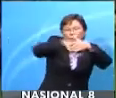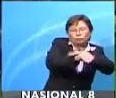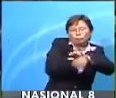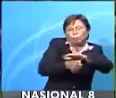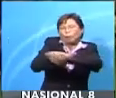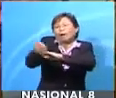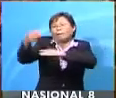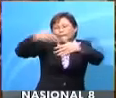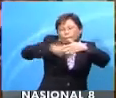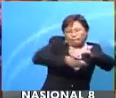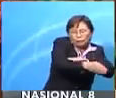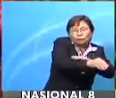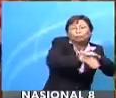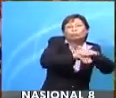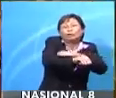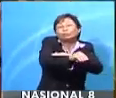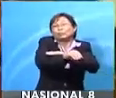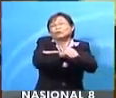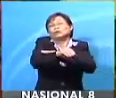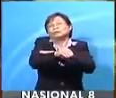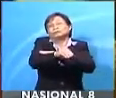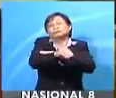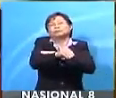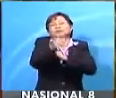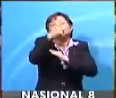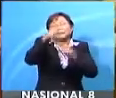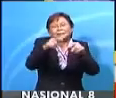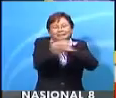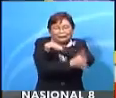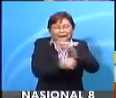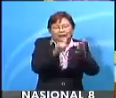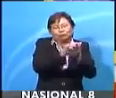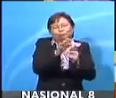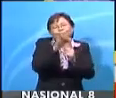pelarian ekoran kedudukan negara yang strategik.